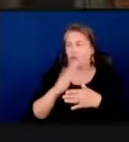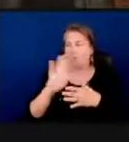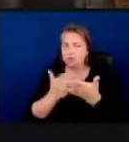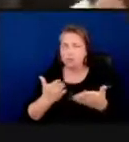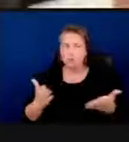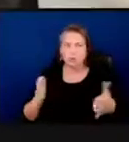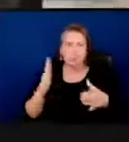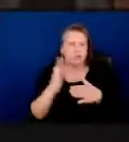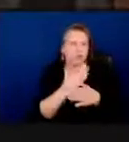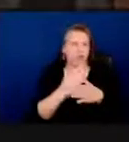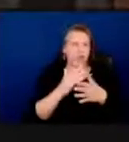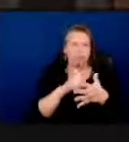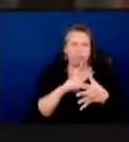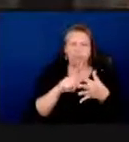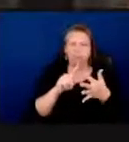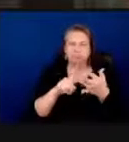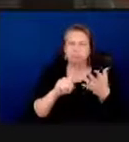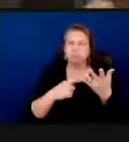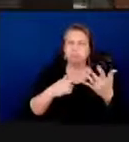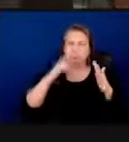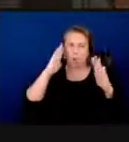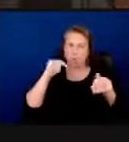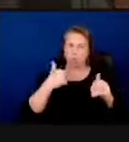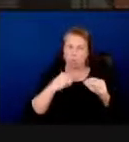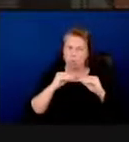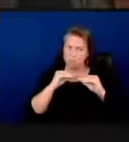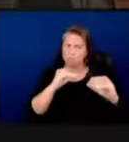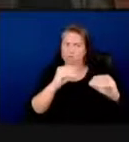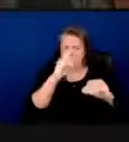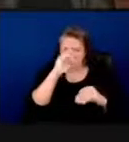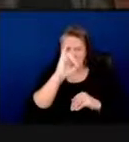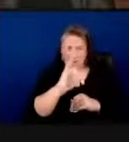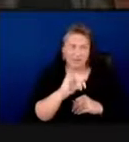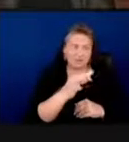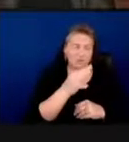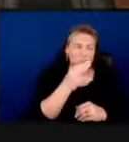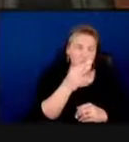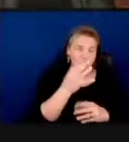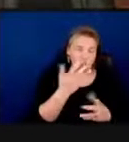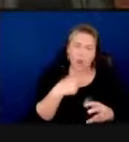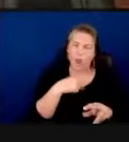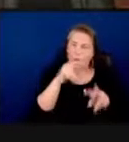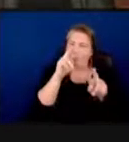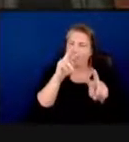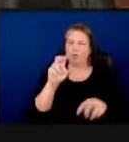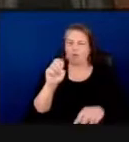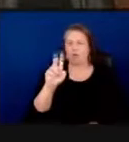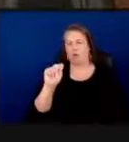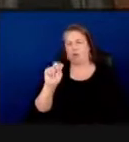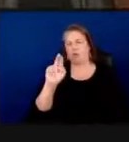K hadi 12. Yani masomo ya kutoka shule za chekechea hadi darasa la 12, na